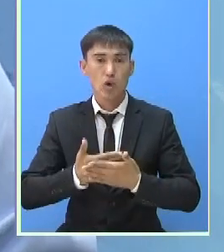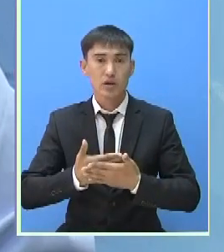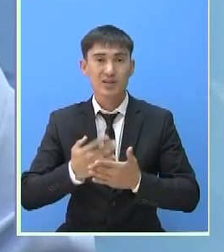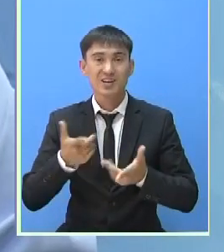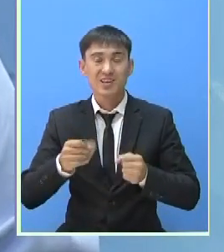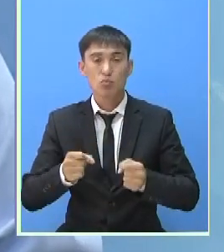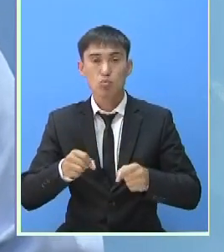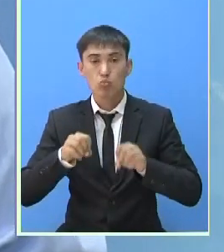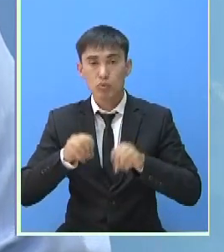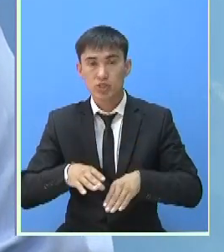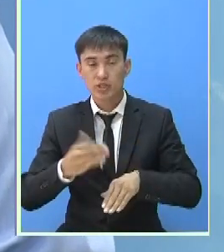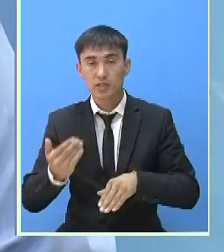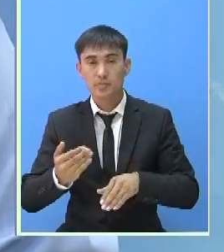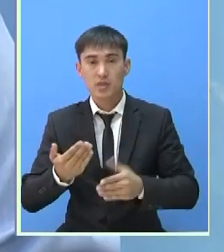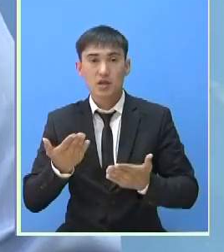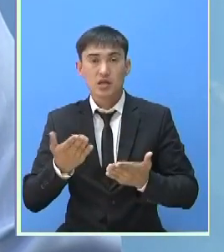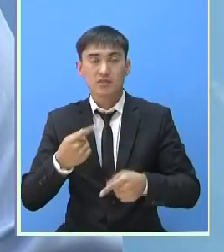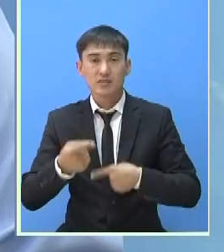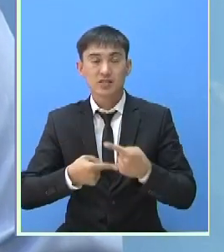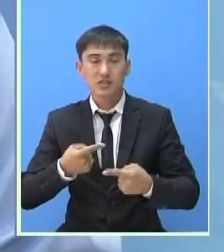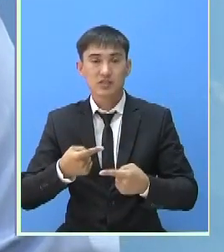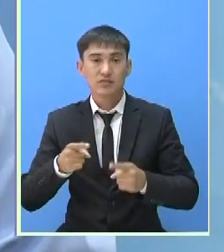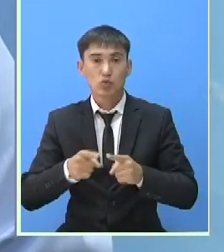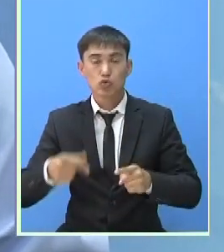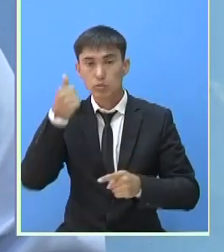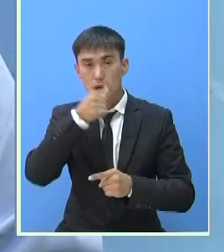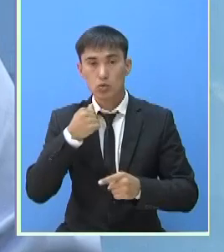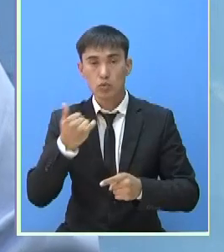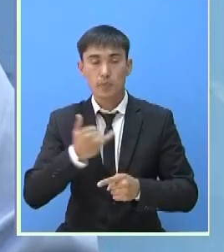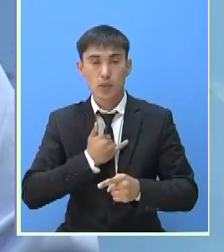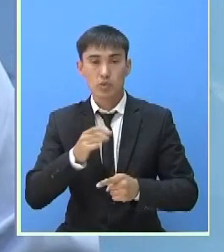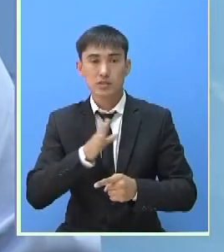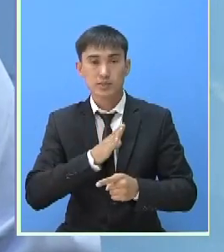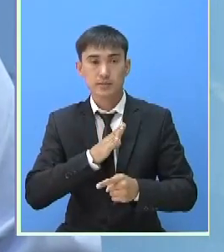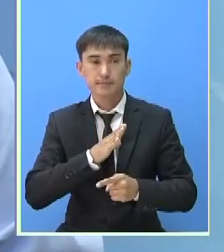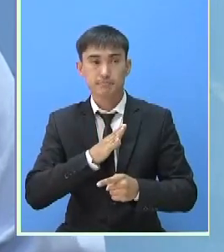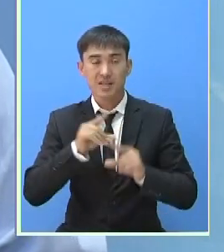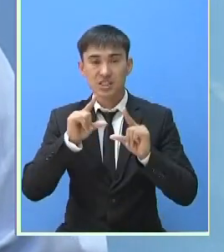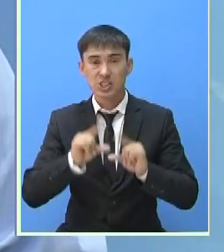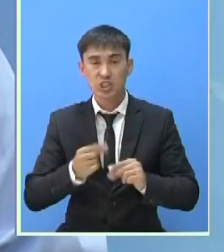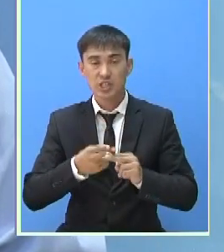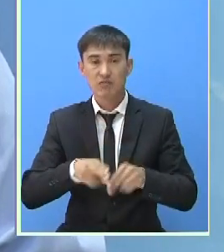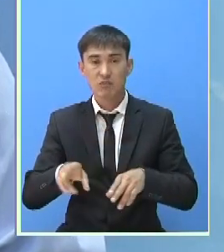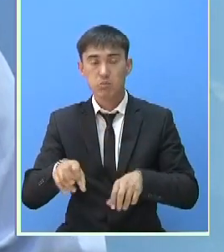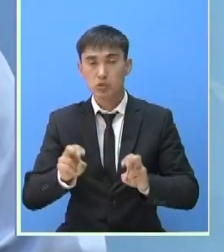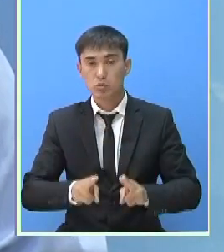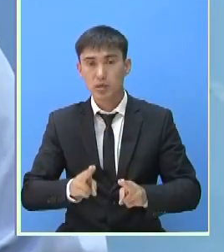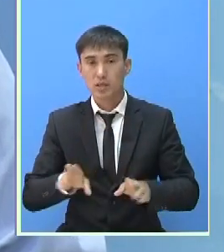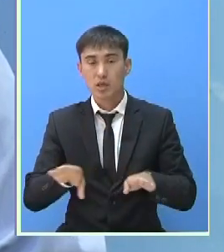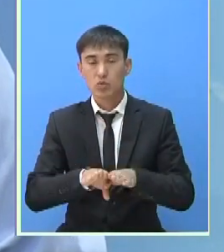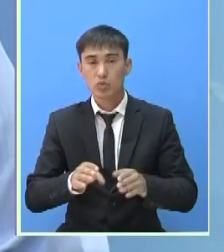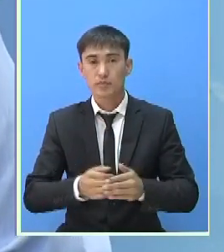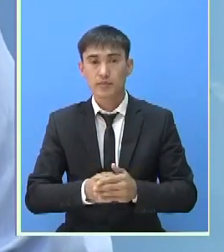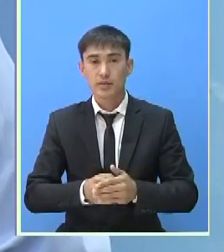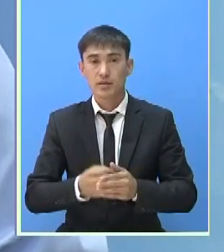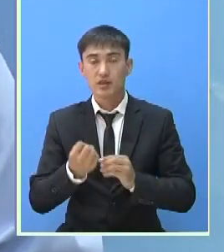их разрешения. Вследствие чего в текущем году даже у нас отмечается снижение данного преступления, категории преступлений,